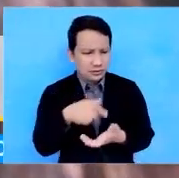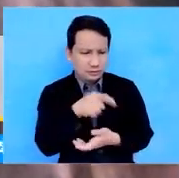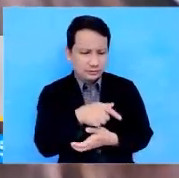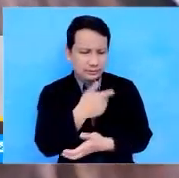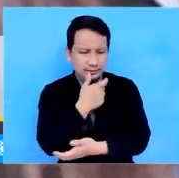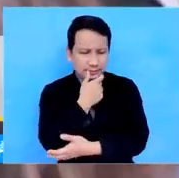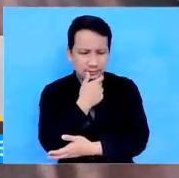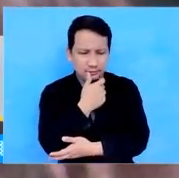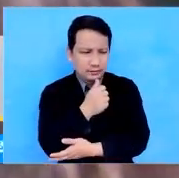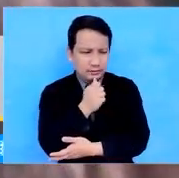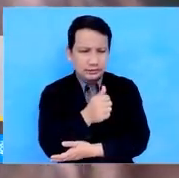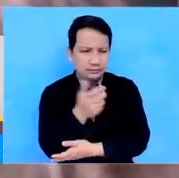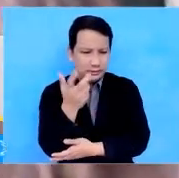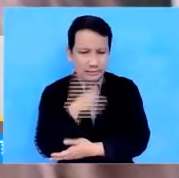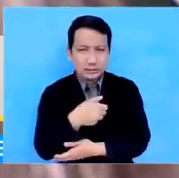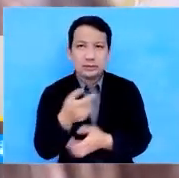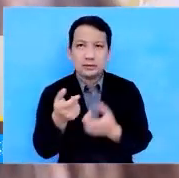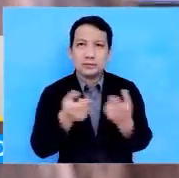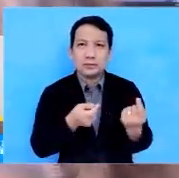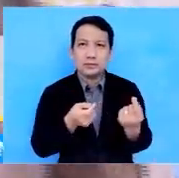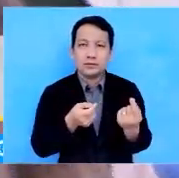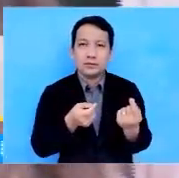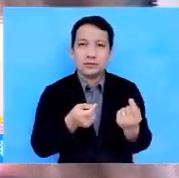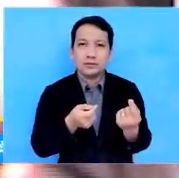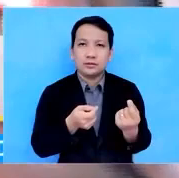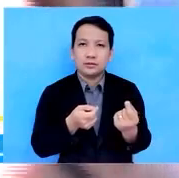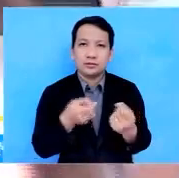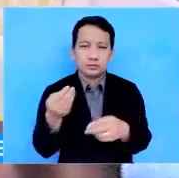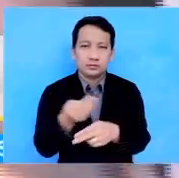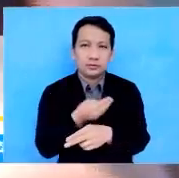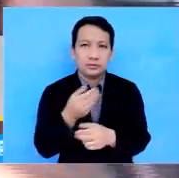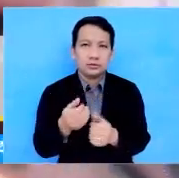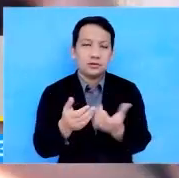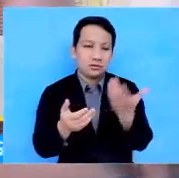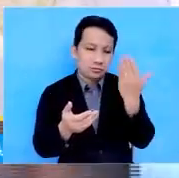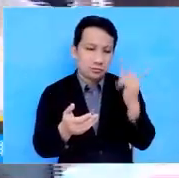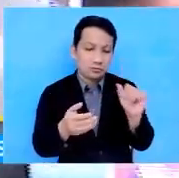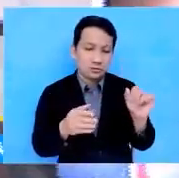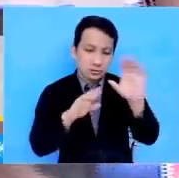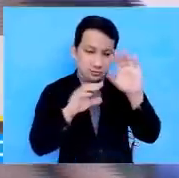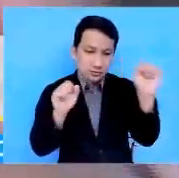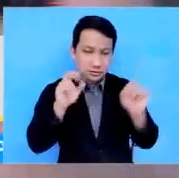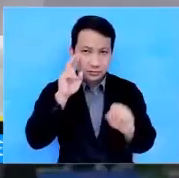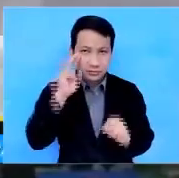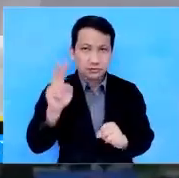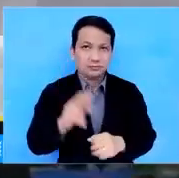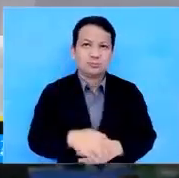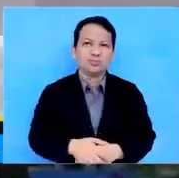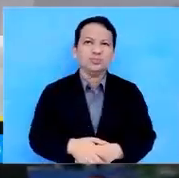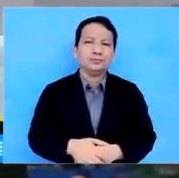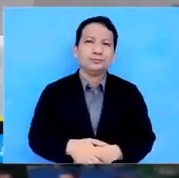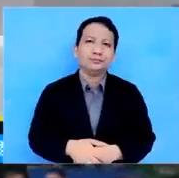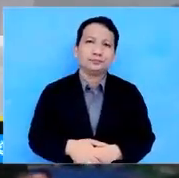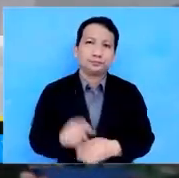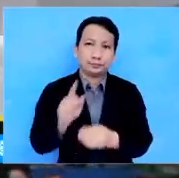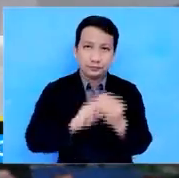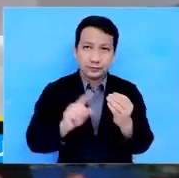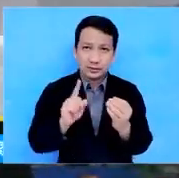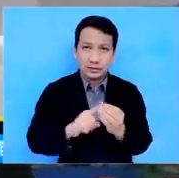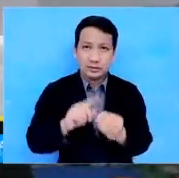naging implementation nung modernization. Dahil sa sinabi niya ni Pangulong Bongbong Marcos kaugnay sa